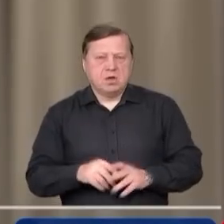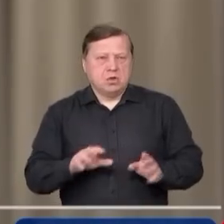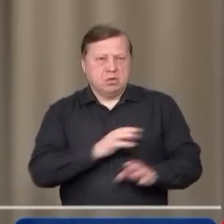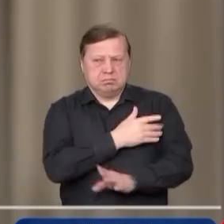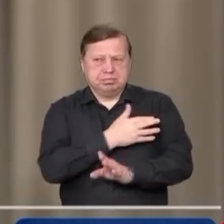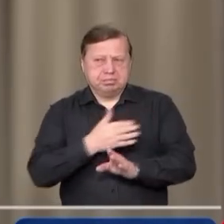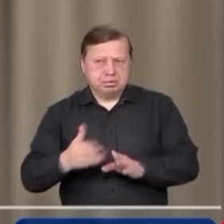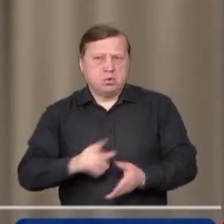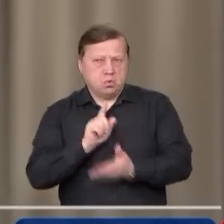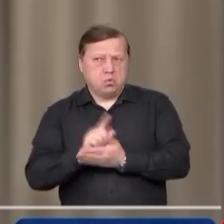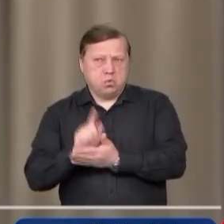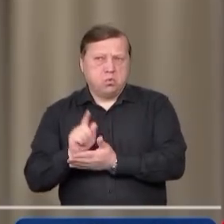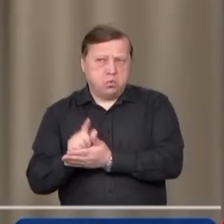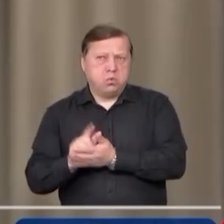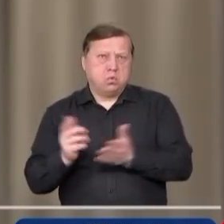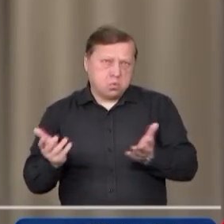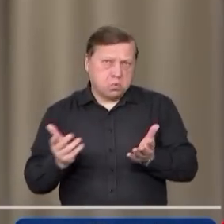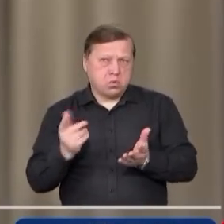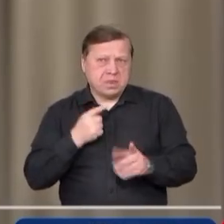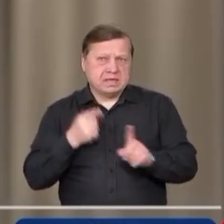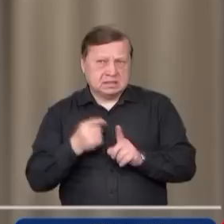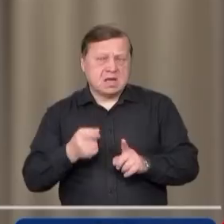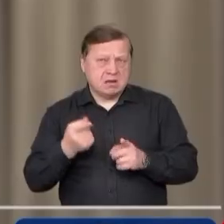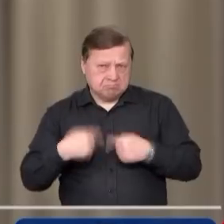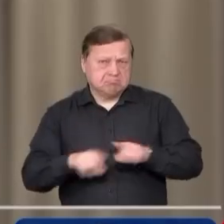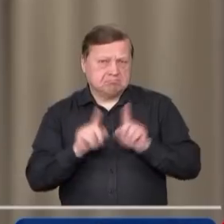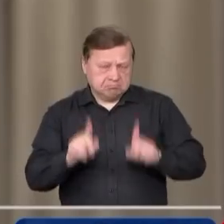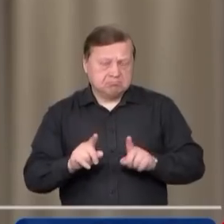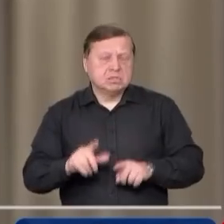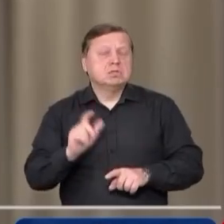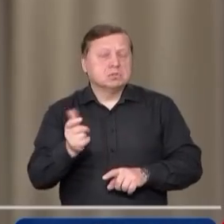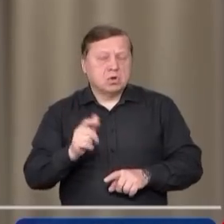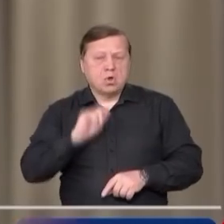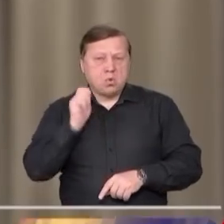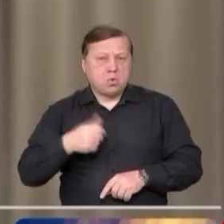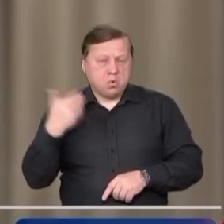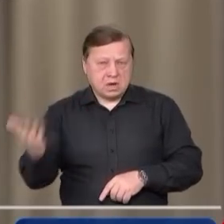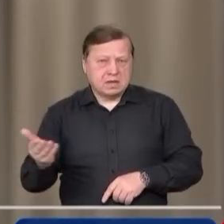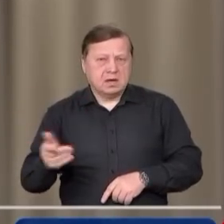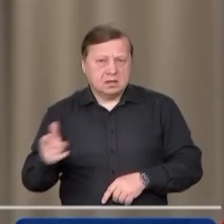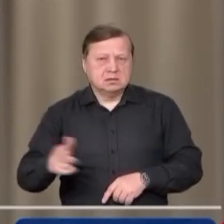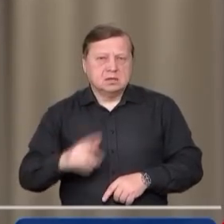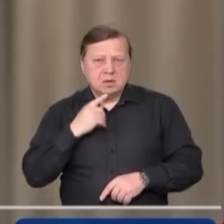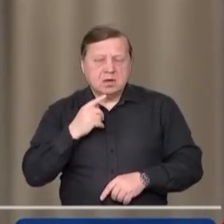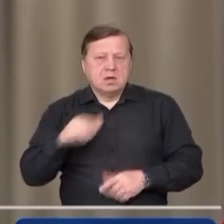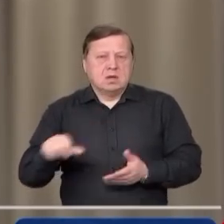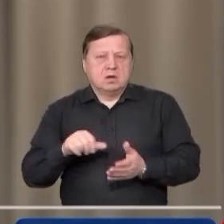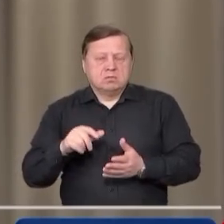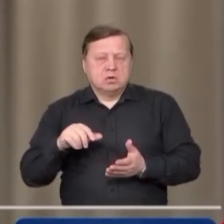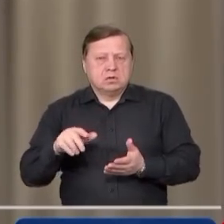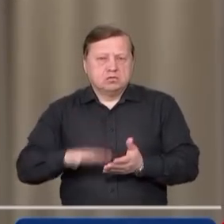udatnie to osiągać, to przekazanie Ukrainie zdolności, sił i środków,